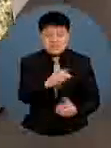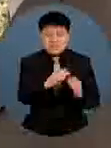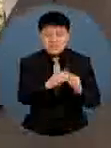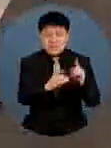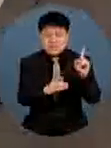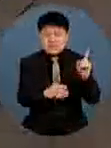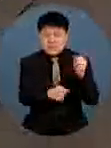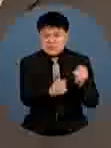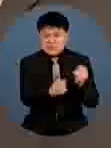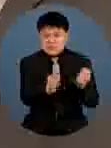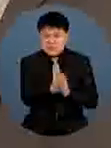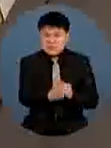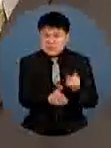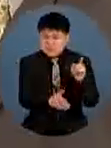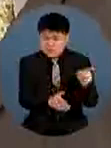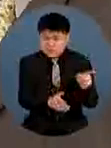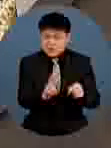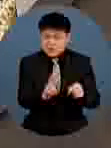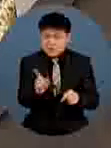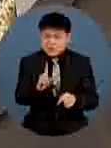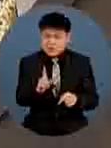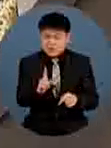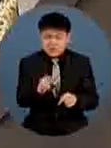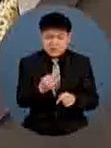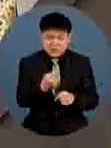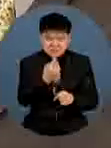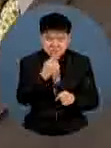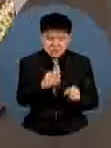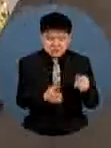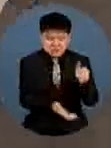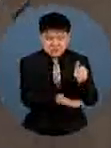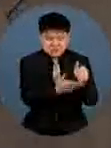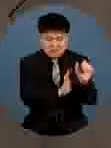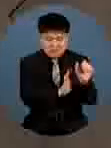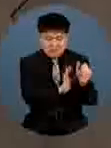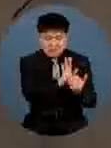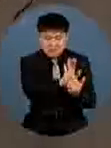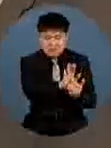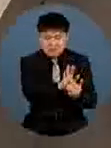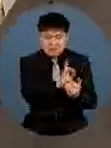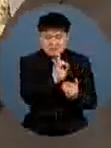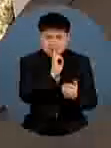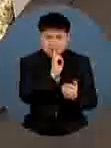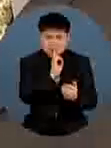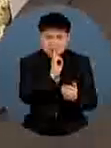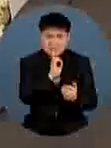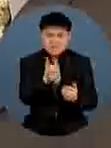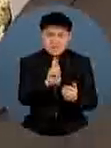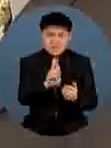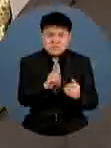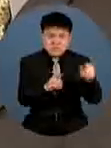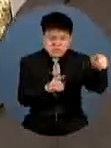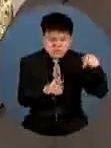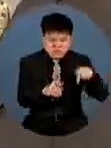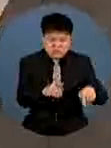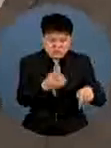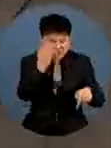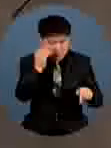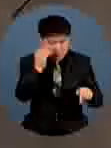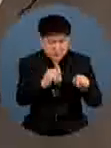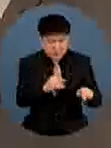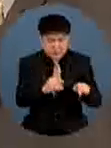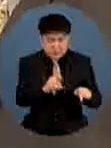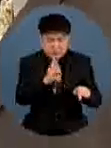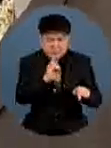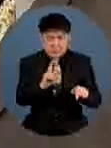좋습니다. 그럼 결과적으로 여기를 막아야 되는데 막게 되면 아래를 젖히게 되겠습니다. 그러면